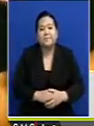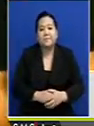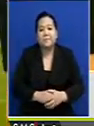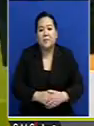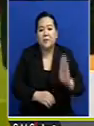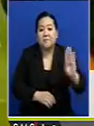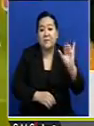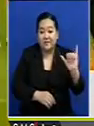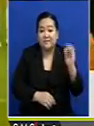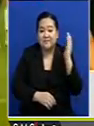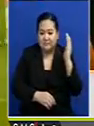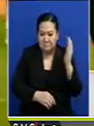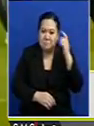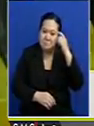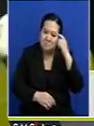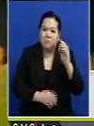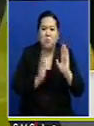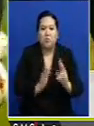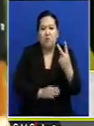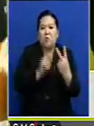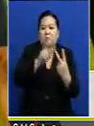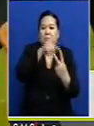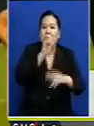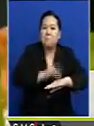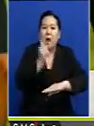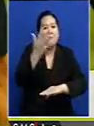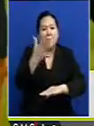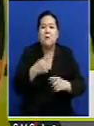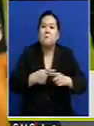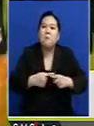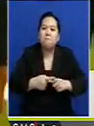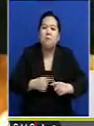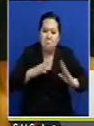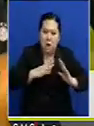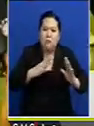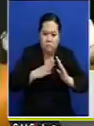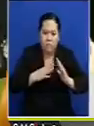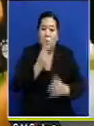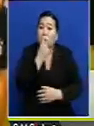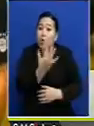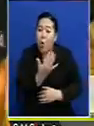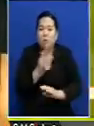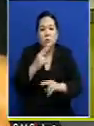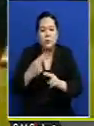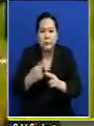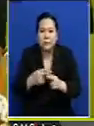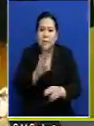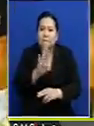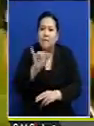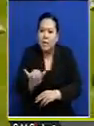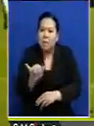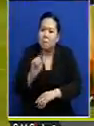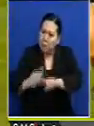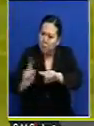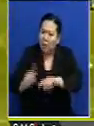นี้ไม่มีโฮเกอร์บัสตูเบอร์แล้วก็อาเยนรับเบนครับที่มีอาการบาดเจ็บนอกจากนั้นต้องรอเช็คความฟิตของชาบี้อลอนโซ่ด้วยครับว่าจะพร้อมลง